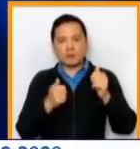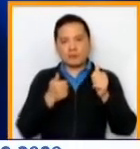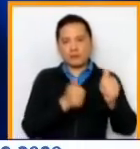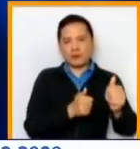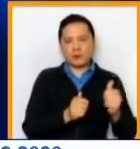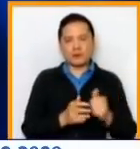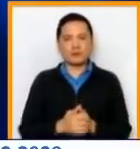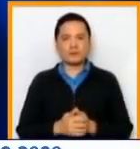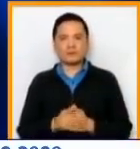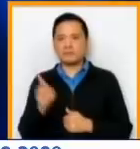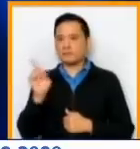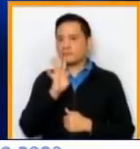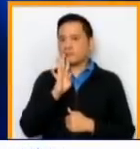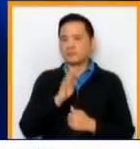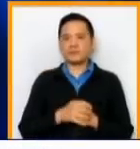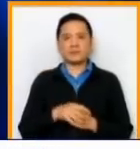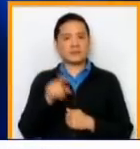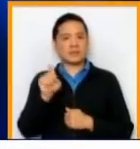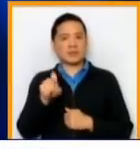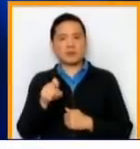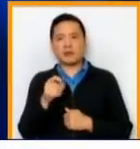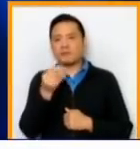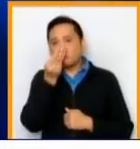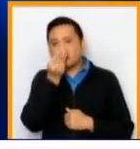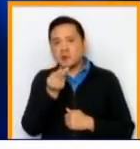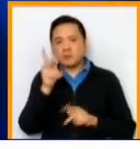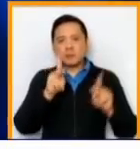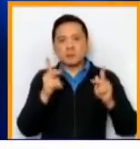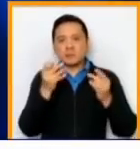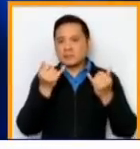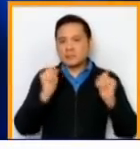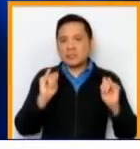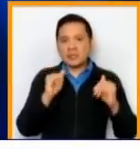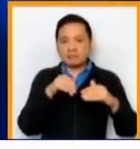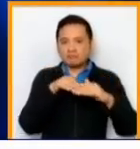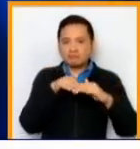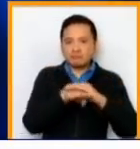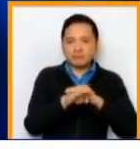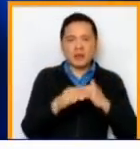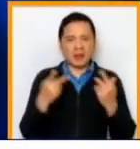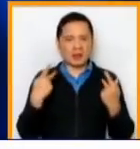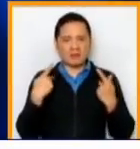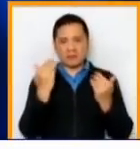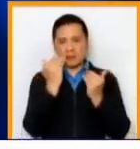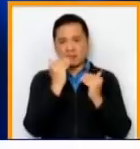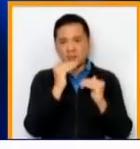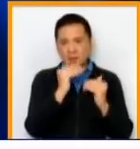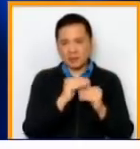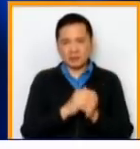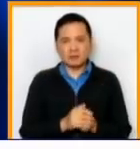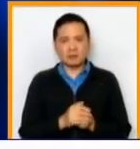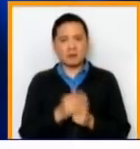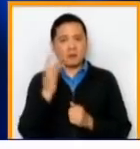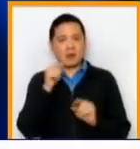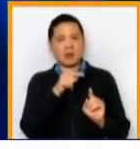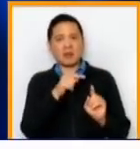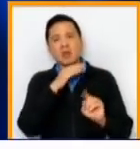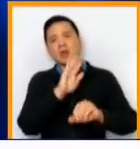tao, no? Malimit natin, and then, kasi syempre nagkakantahan yan, no? Kailangan